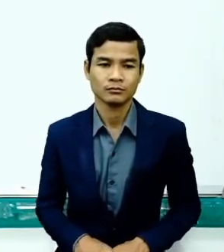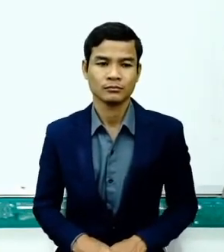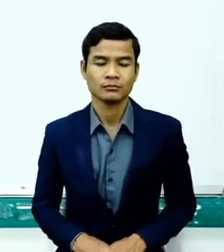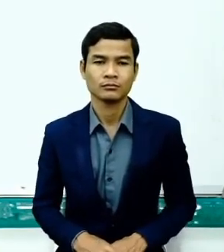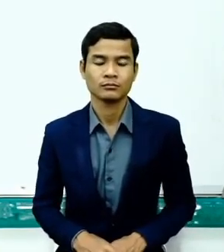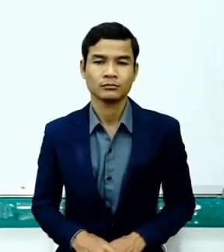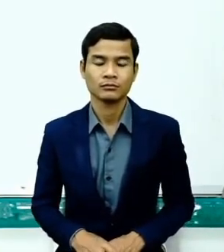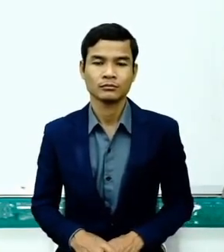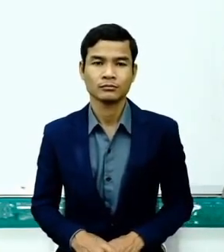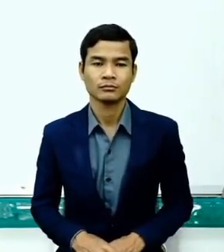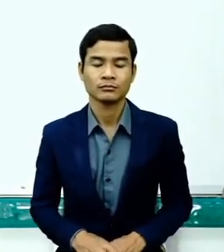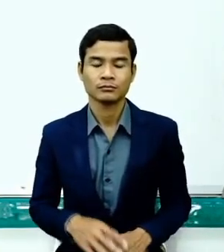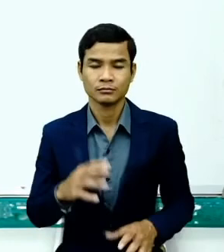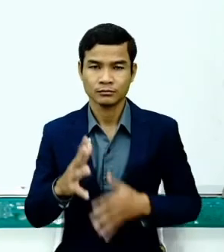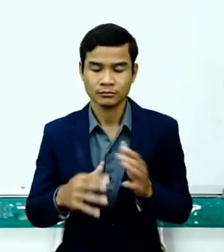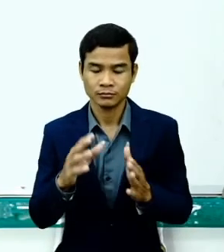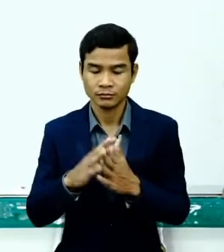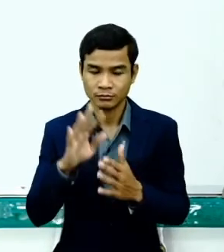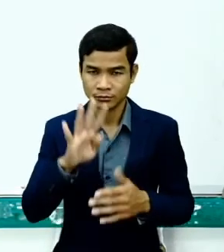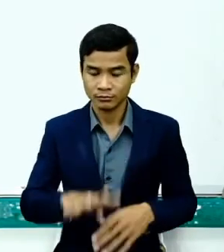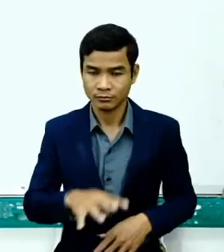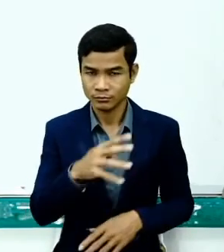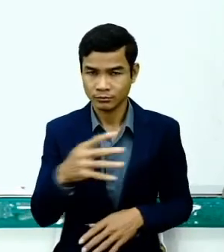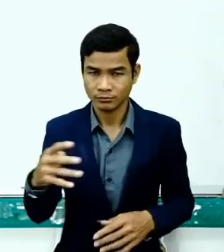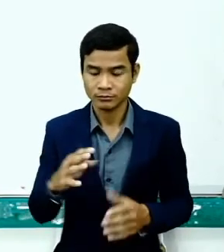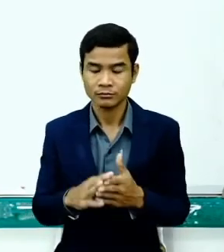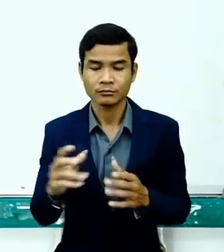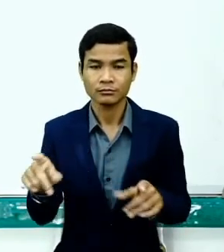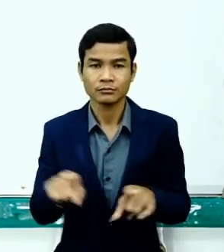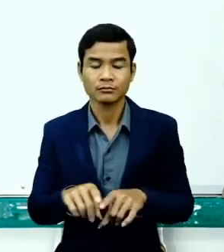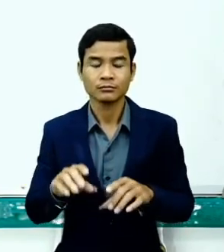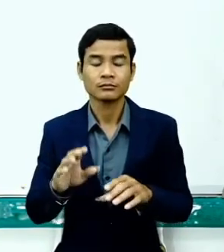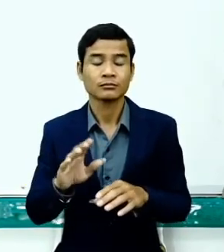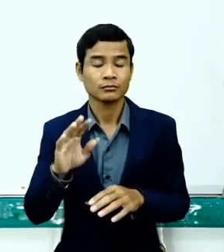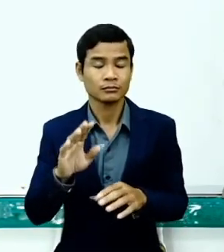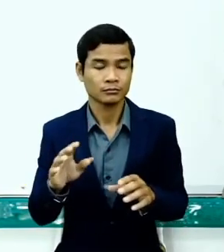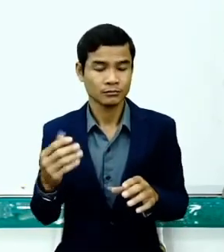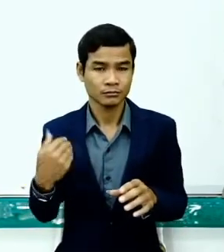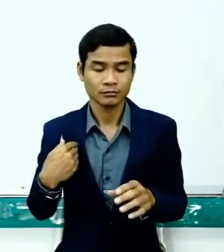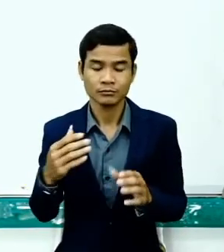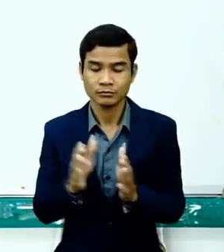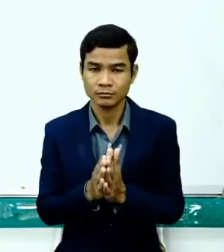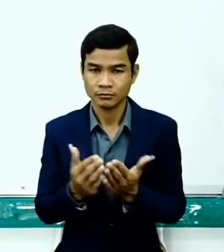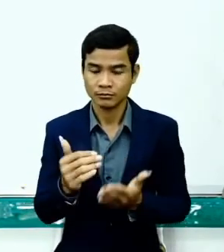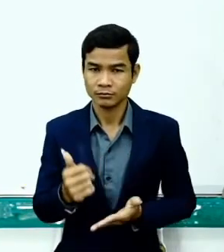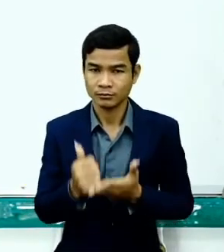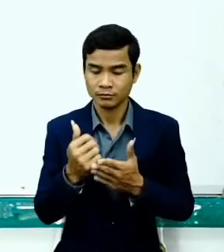ចានេះគឺតារាងអានព្យាងដែលដូចនៅក្នុងសិភើជំនួយរបស់កូន